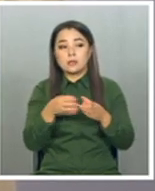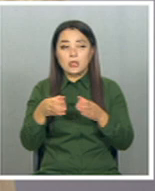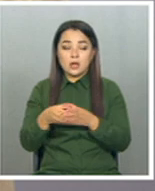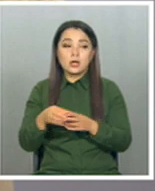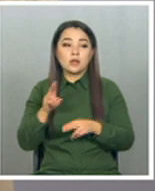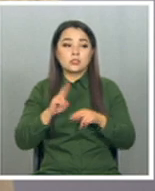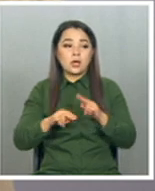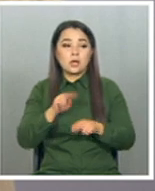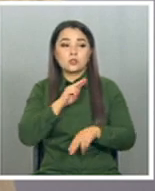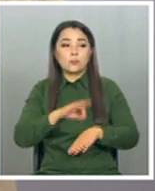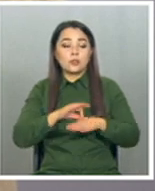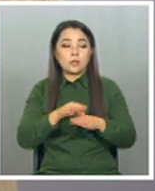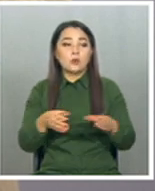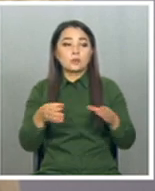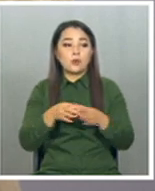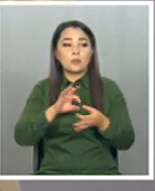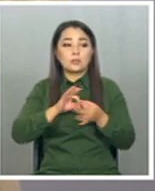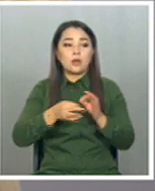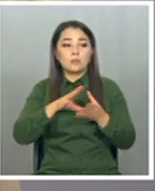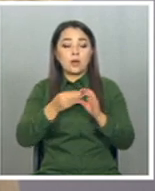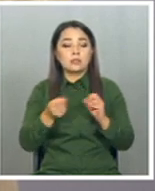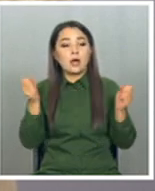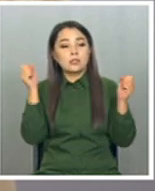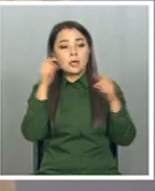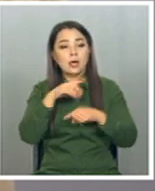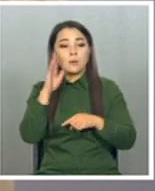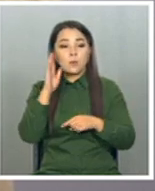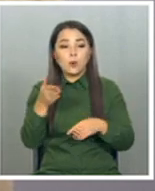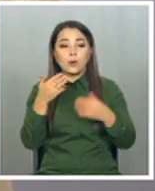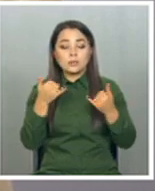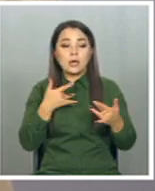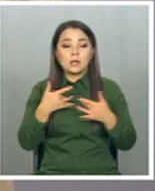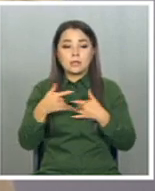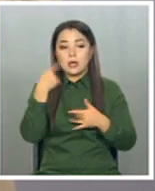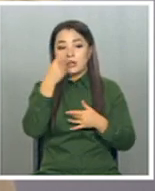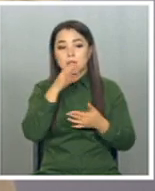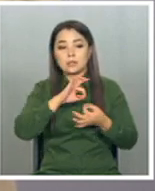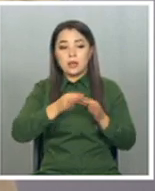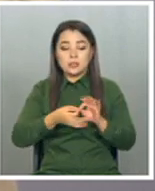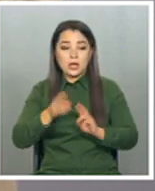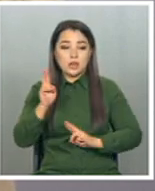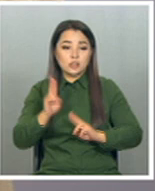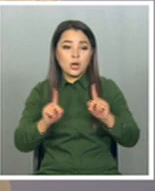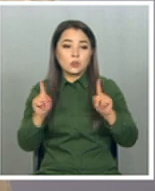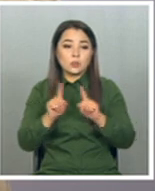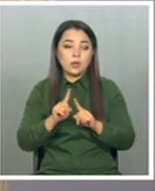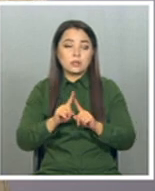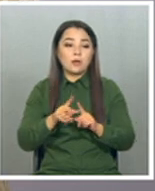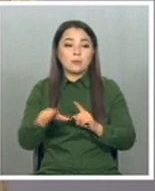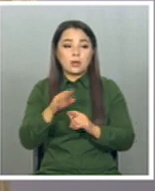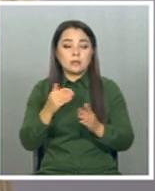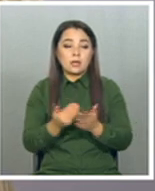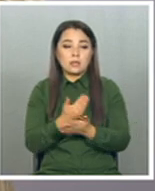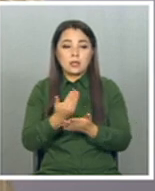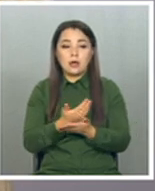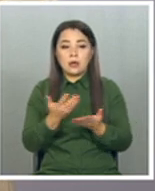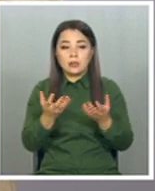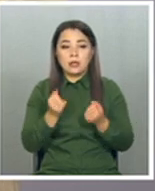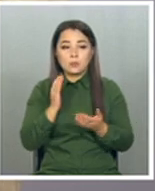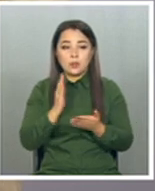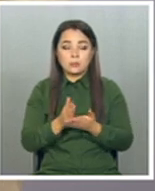жасалу тәсілдері арқылы анықтаймыз. Олай болса, кейіпкер типтерінің жасалу тәсілдері туралы мәлімет